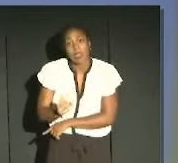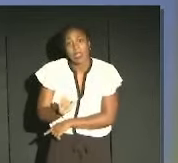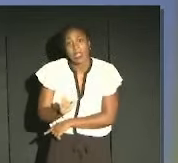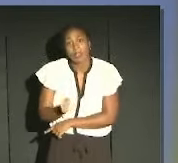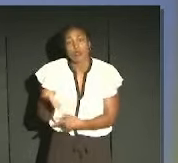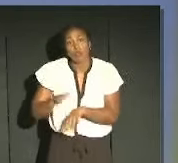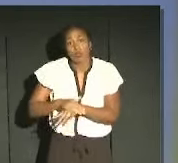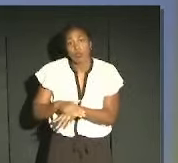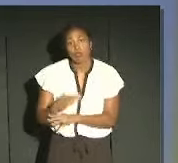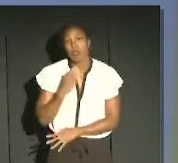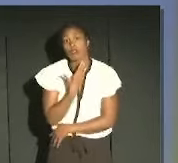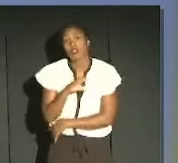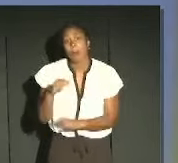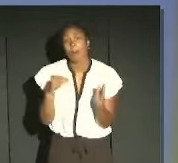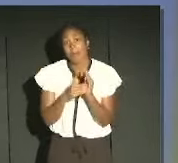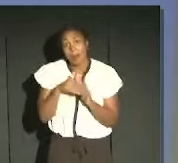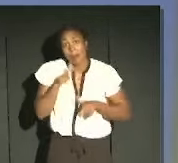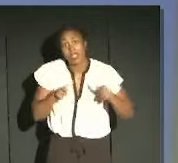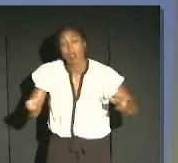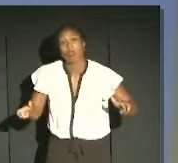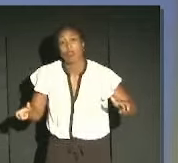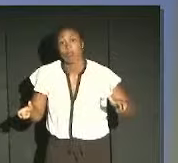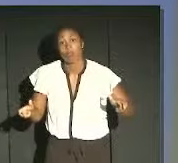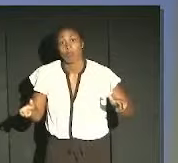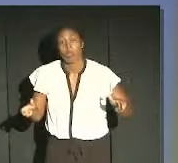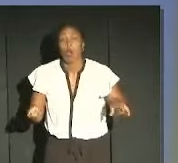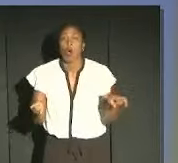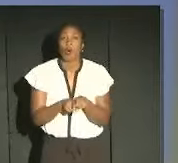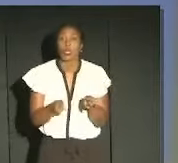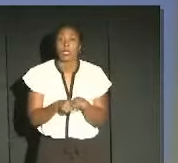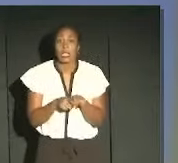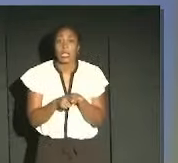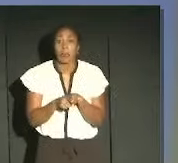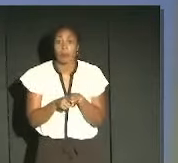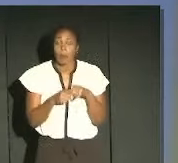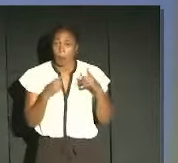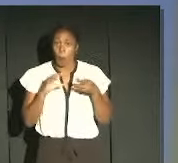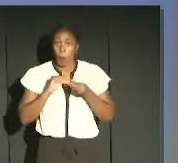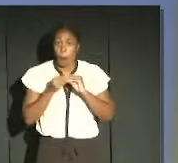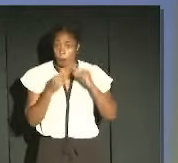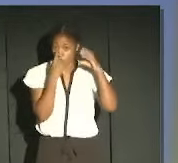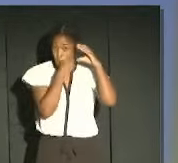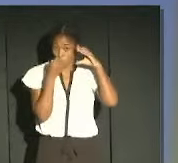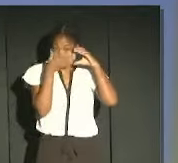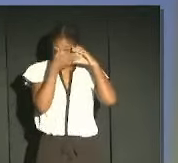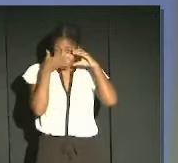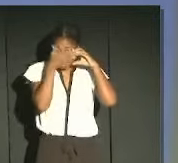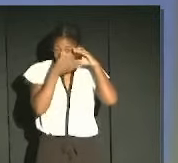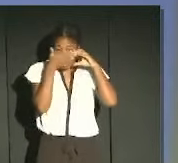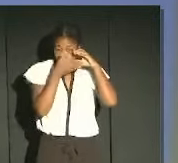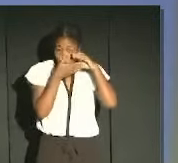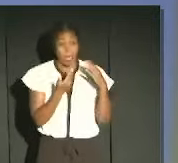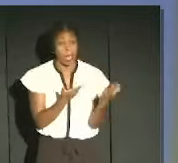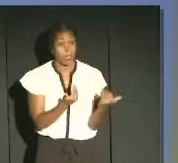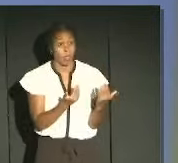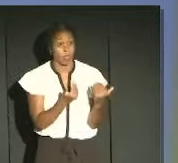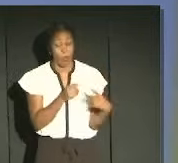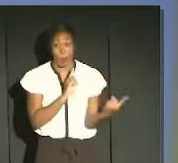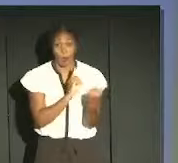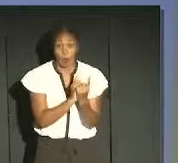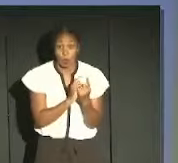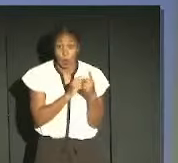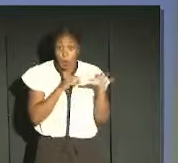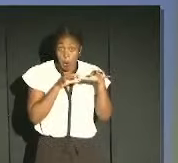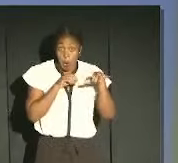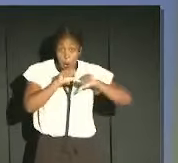l'état de délabbrement c'est avoir des délais pour la cataracte qui peuvent attendre 2 ans pour une opération qui